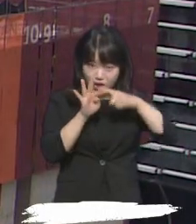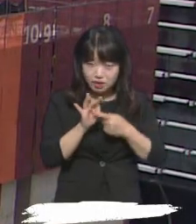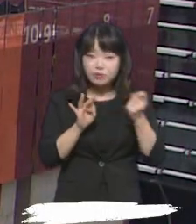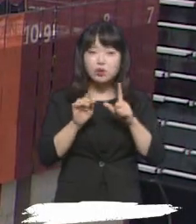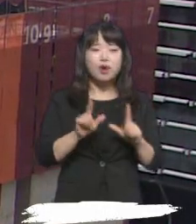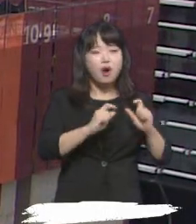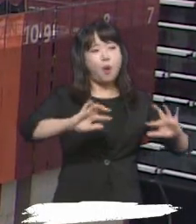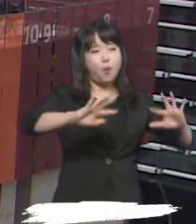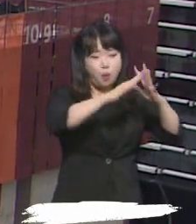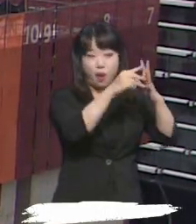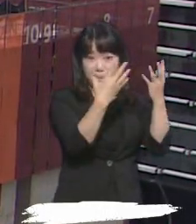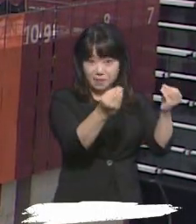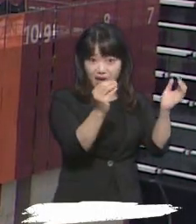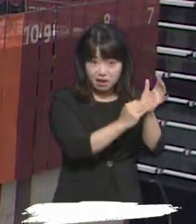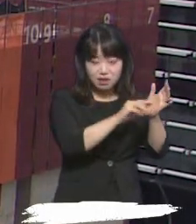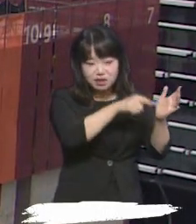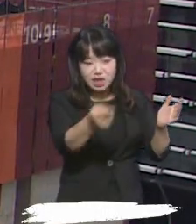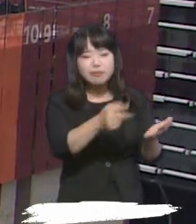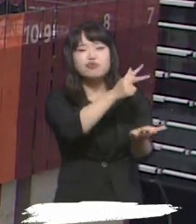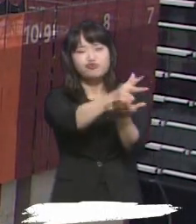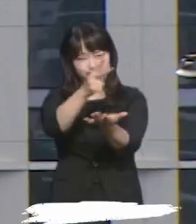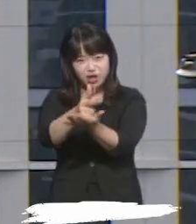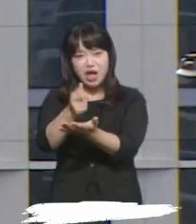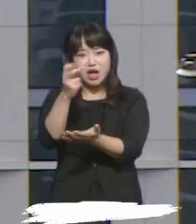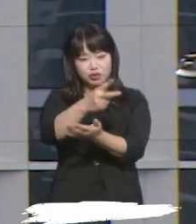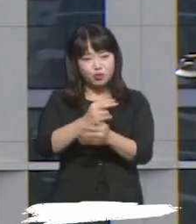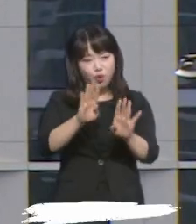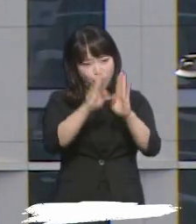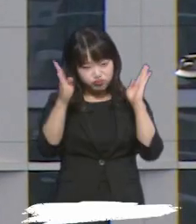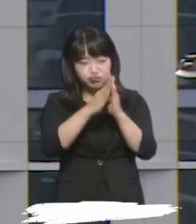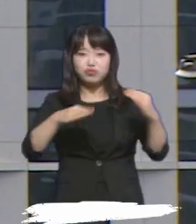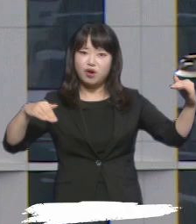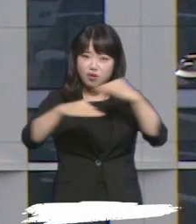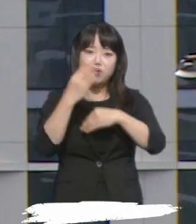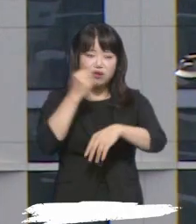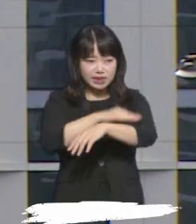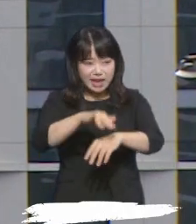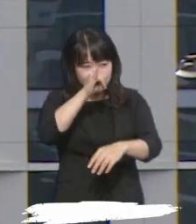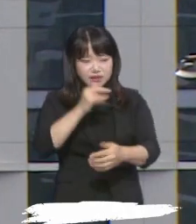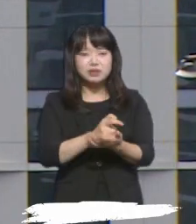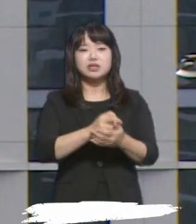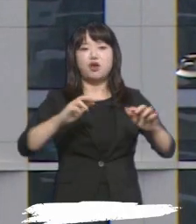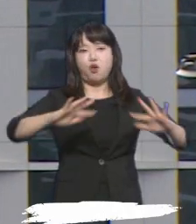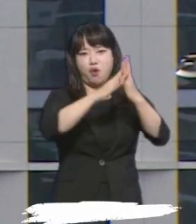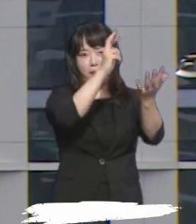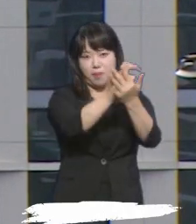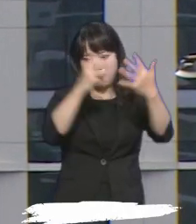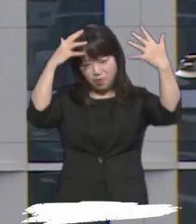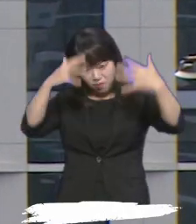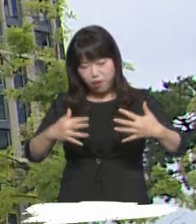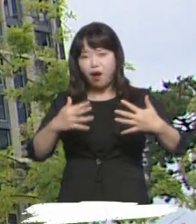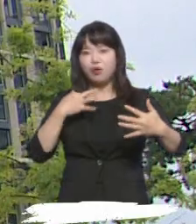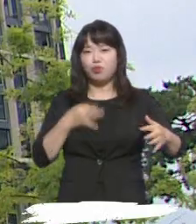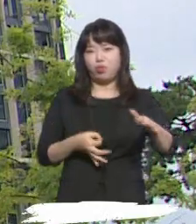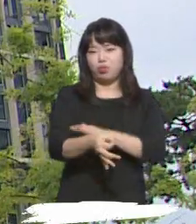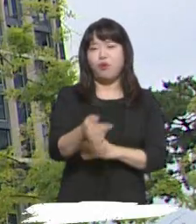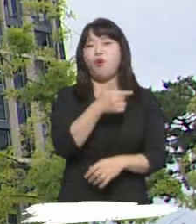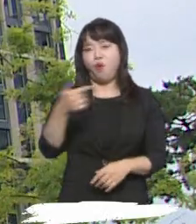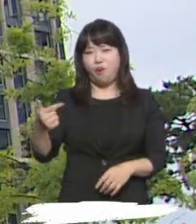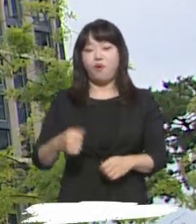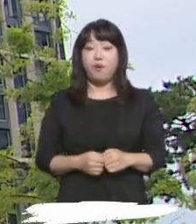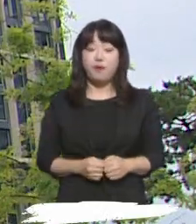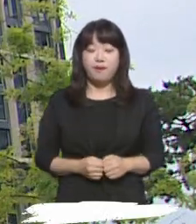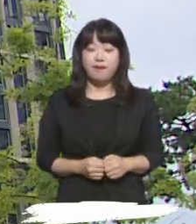생활 숙박시설의 경우 주차시설, 전용 출입구 설치 등의 건축법 기준을 맞추려면 비용 부담이 커지기